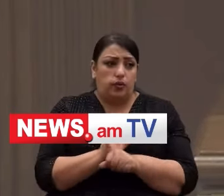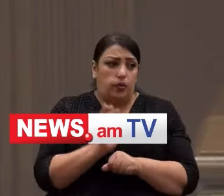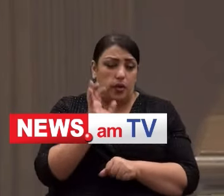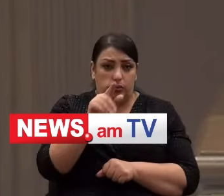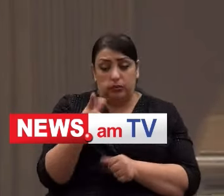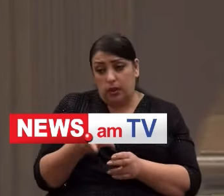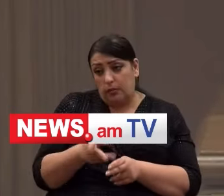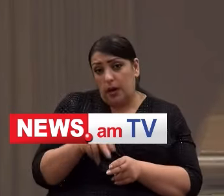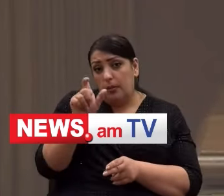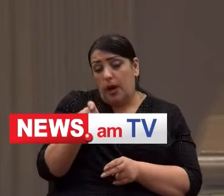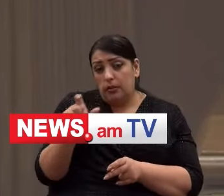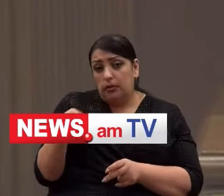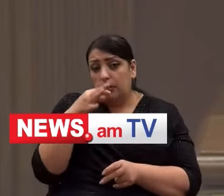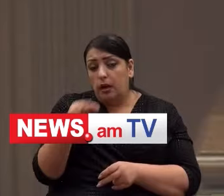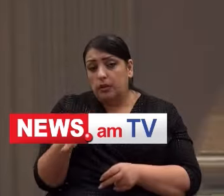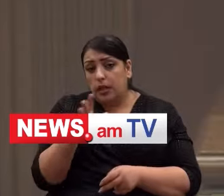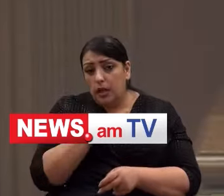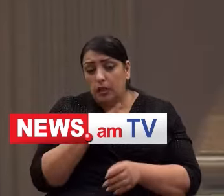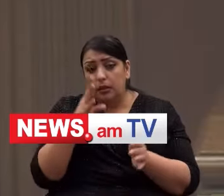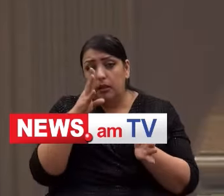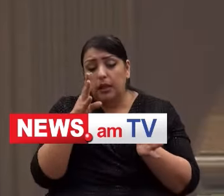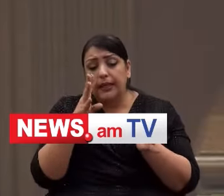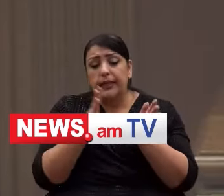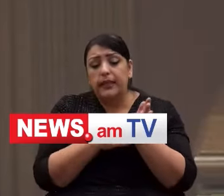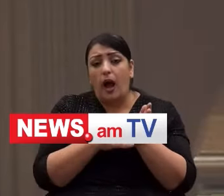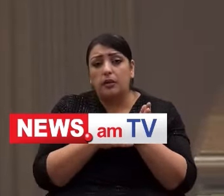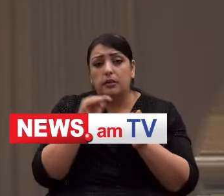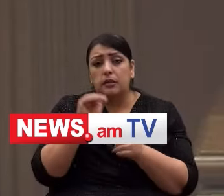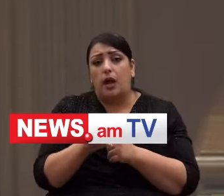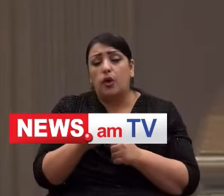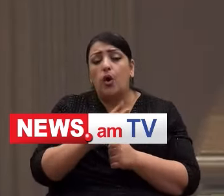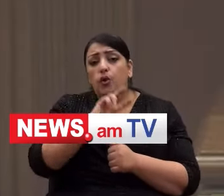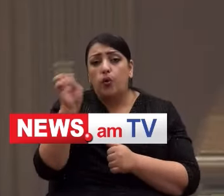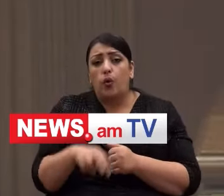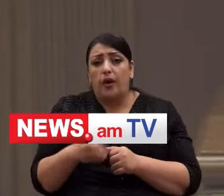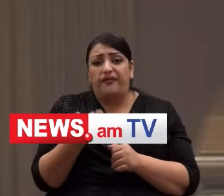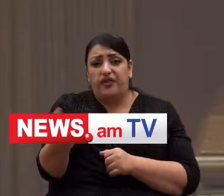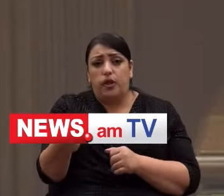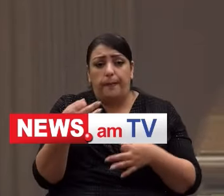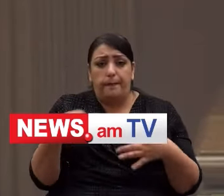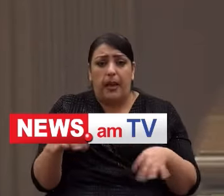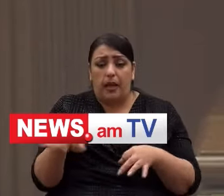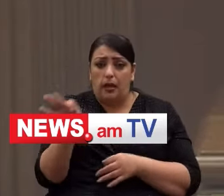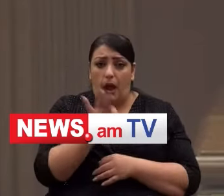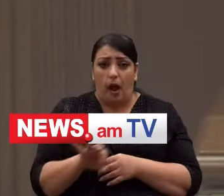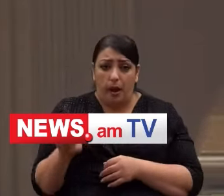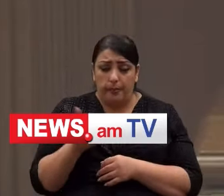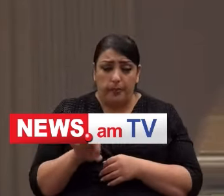են 9000 դոլար վճարել են մեքենայի համար, հաշվի առնելով,